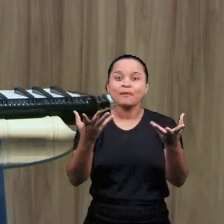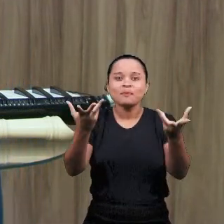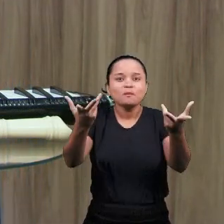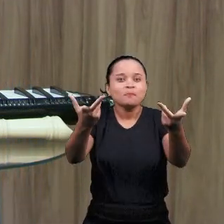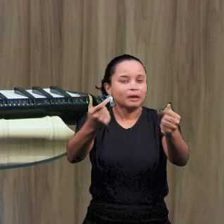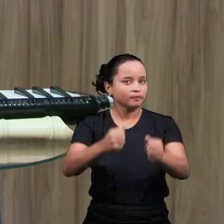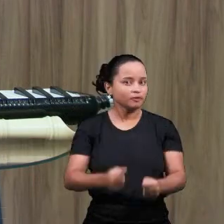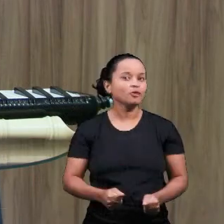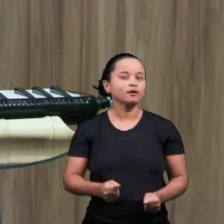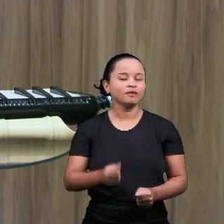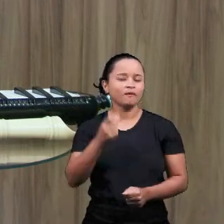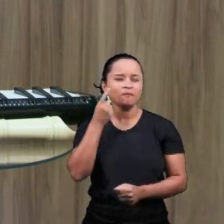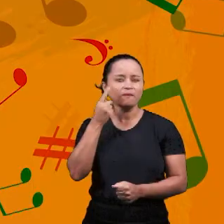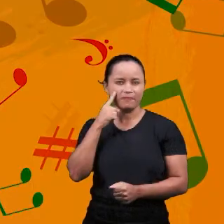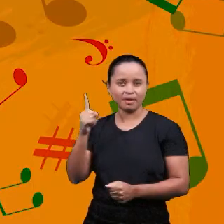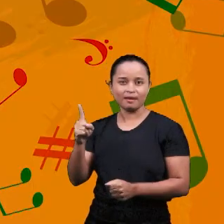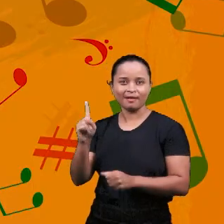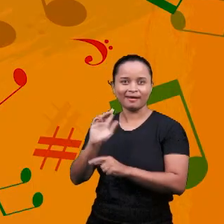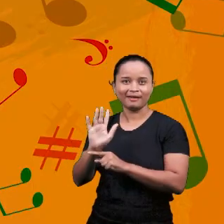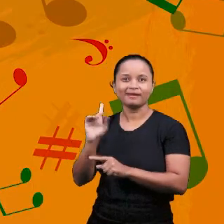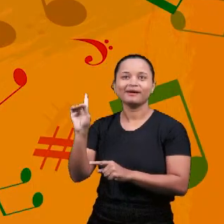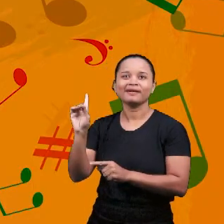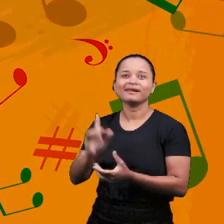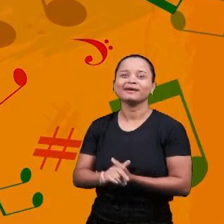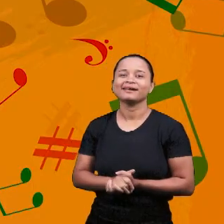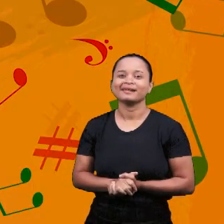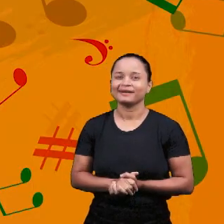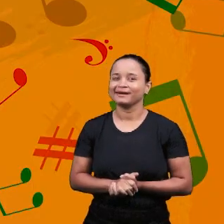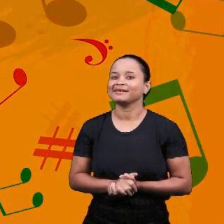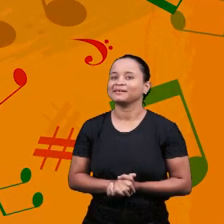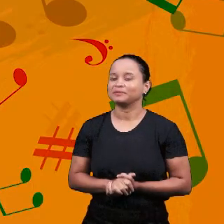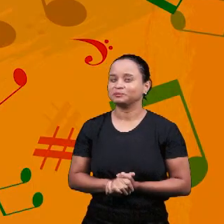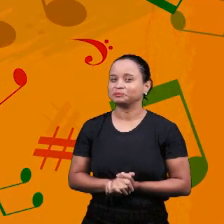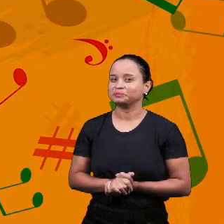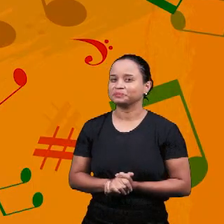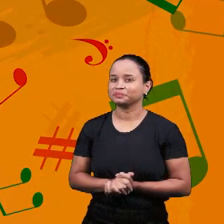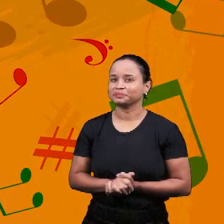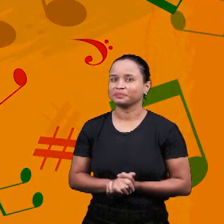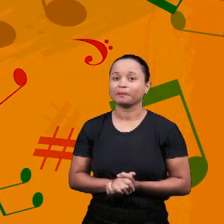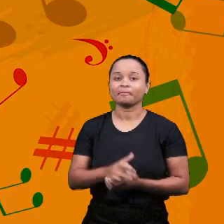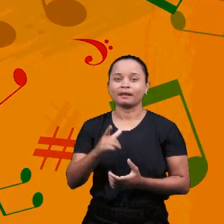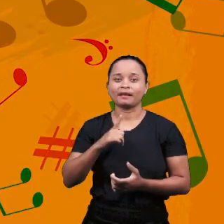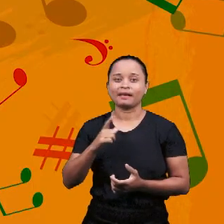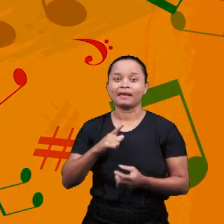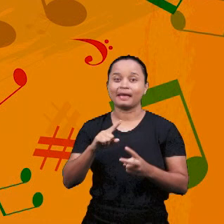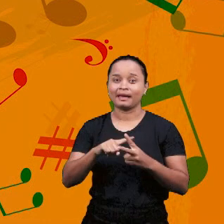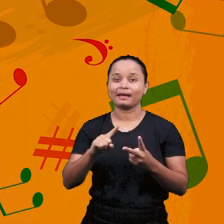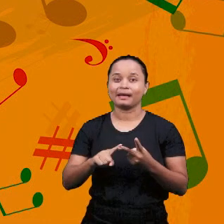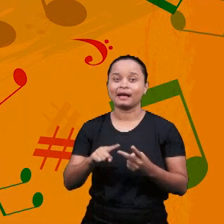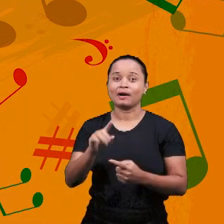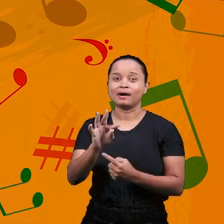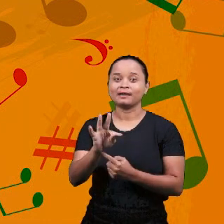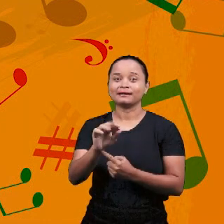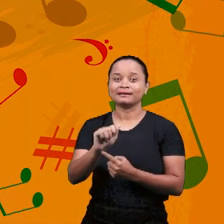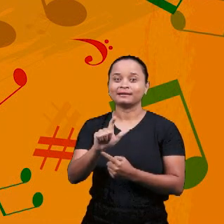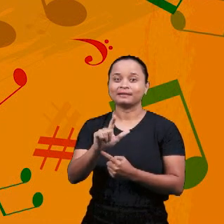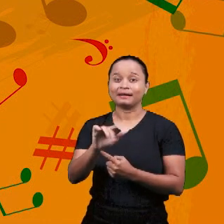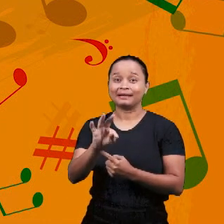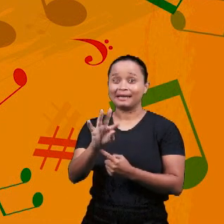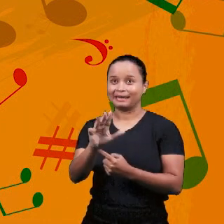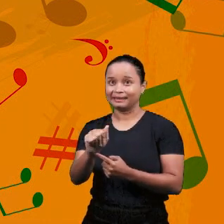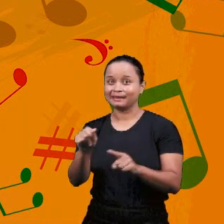la créativité. Ils sont très beaux. Regardez. Talita et Sarah de Vila-Velha, Espírito